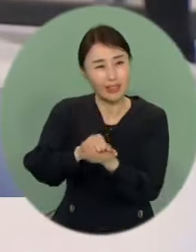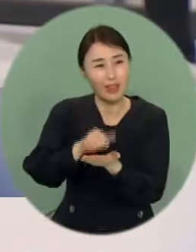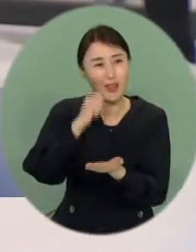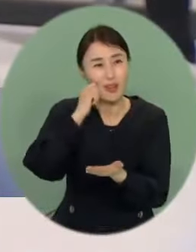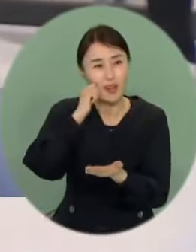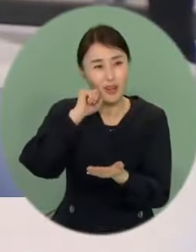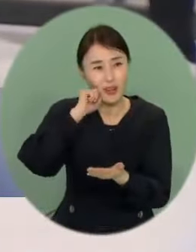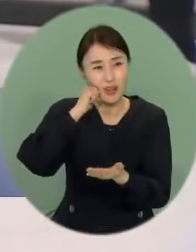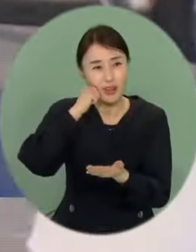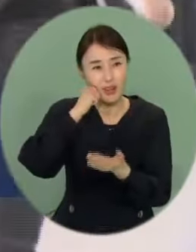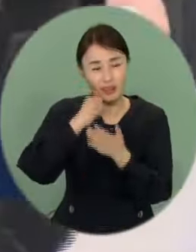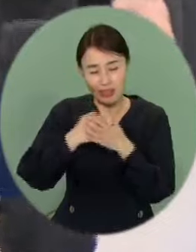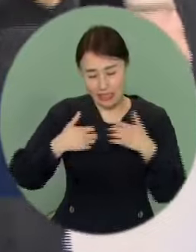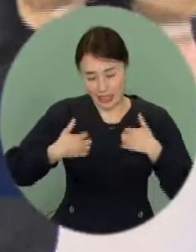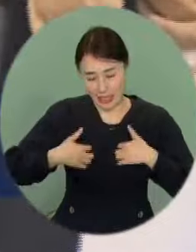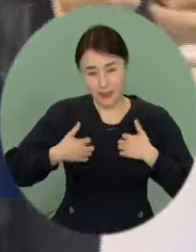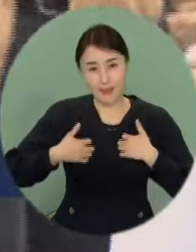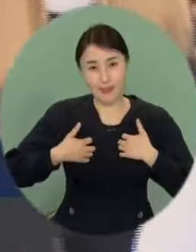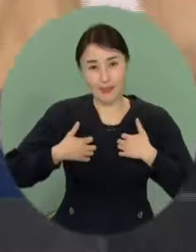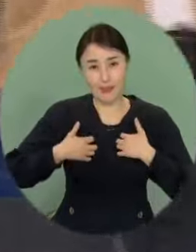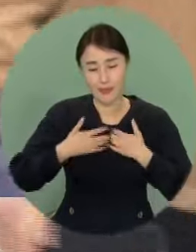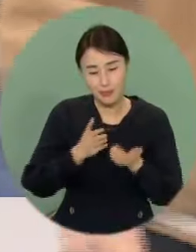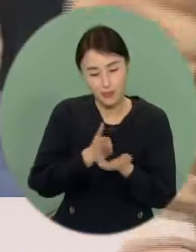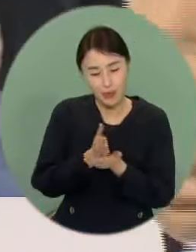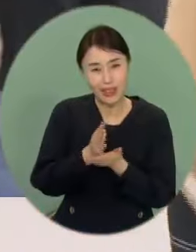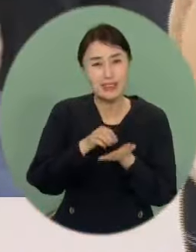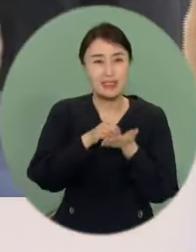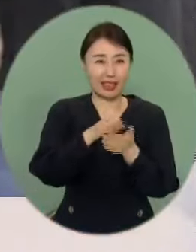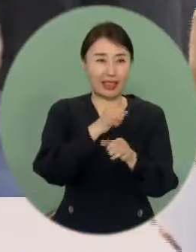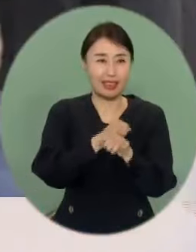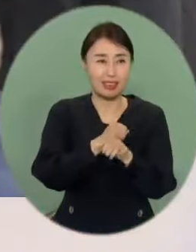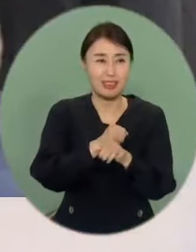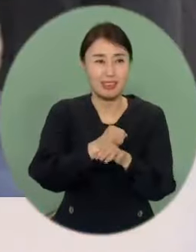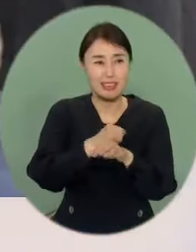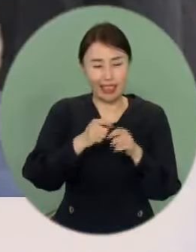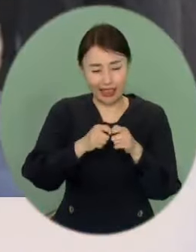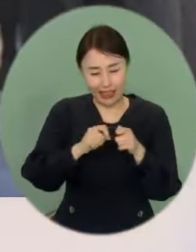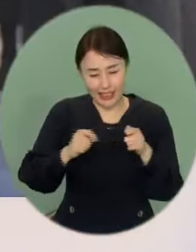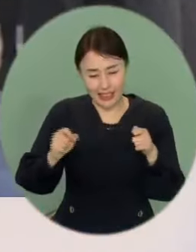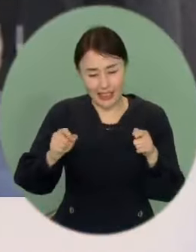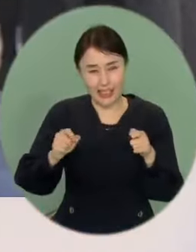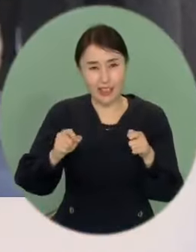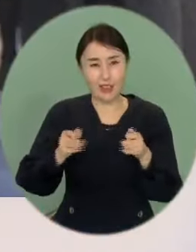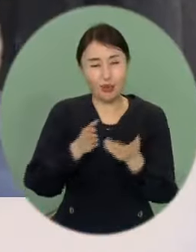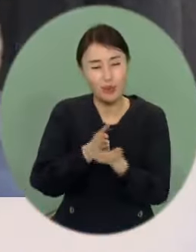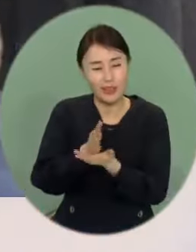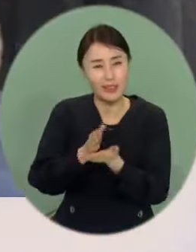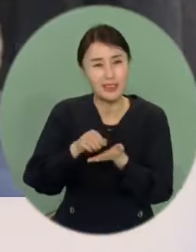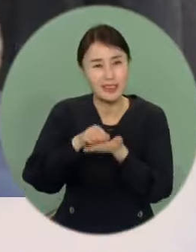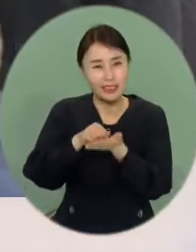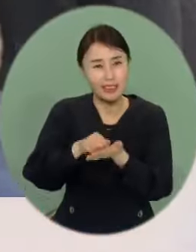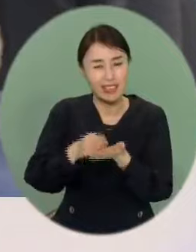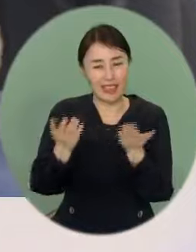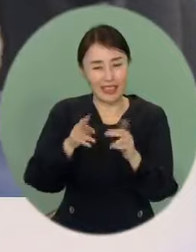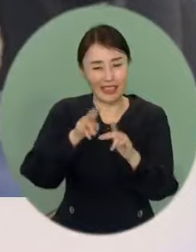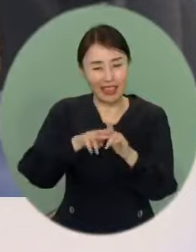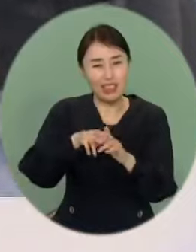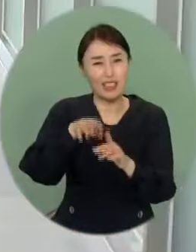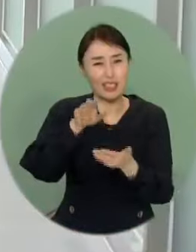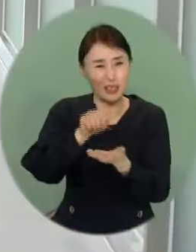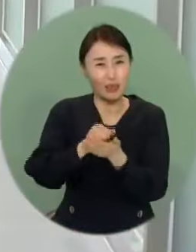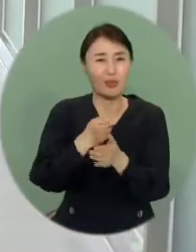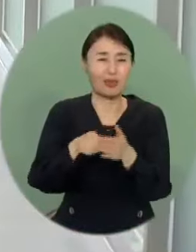해외 지원했고 이번에는 좀 더 긴 과정을 배우게 됐는데 좀 더 열심히 해 가지고 취업을 위해서 열심히 공부할